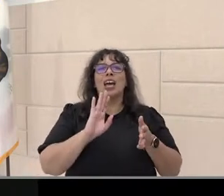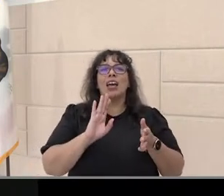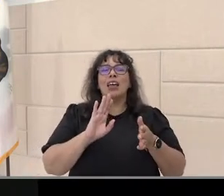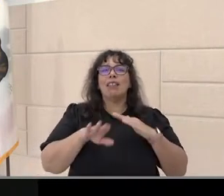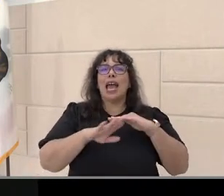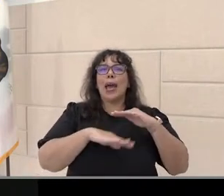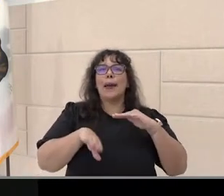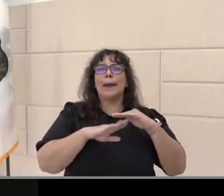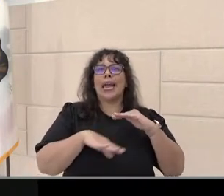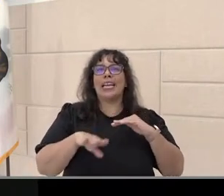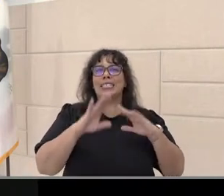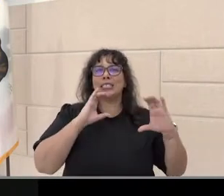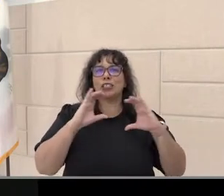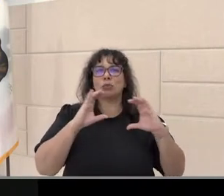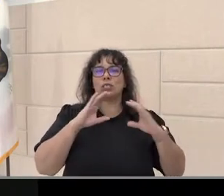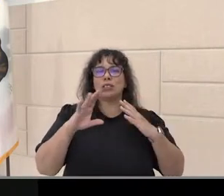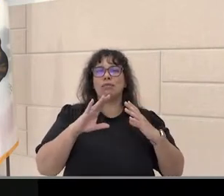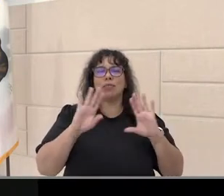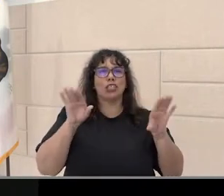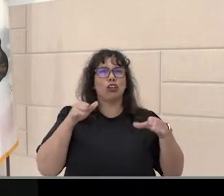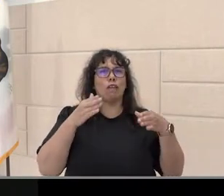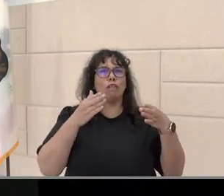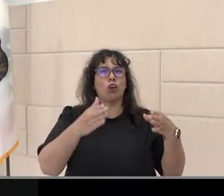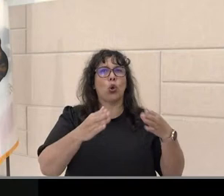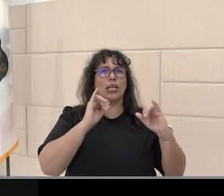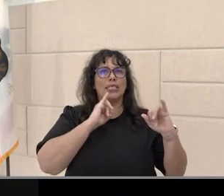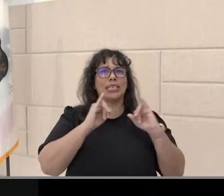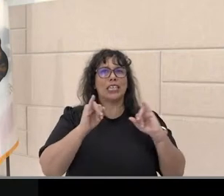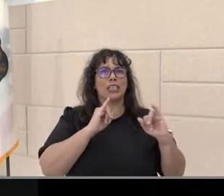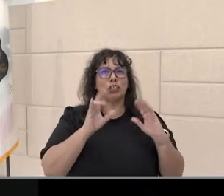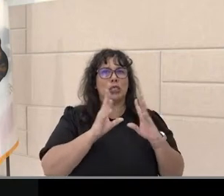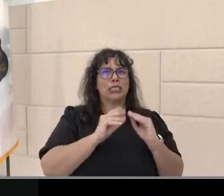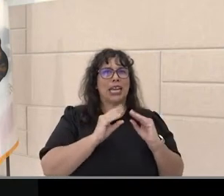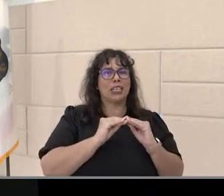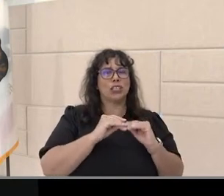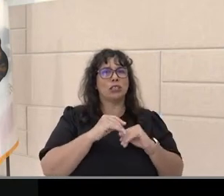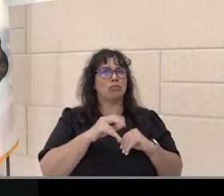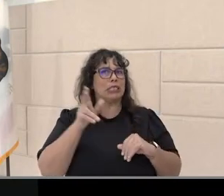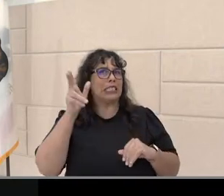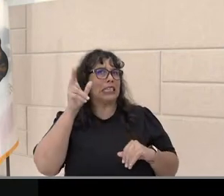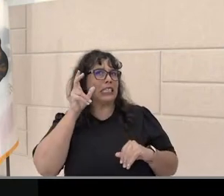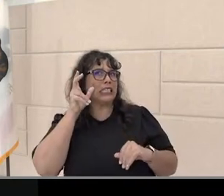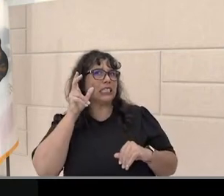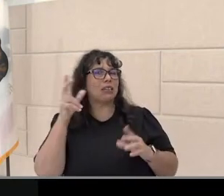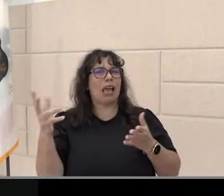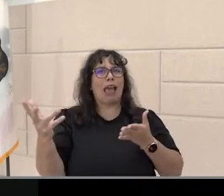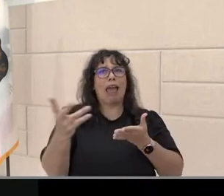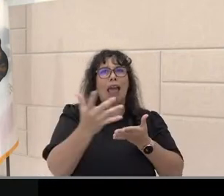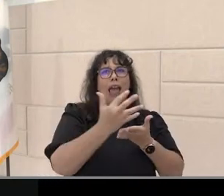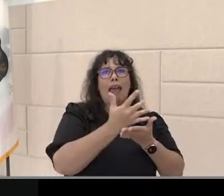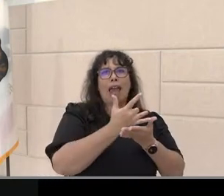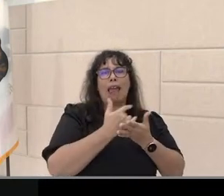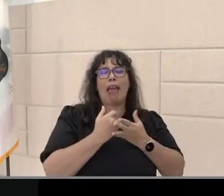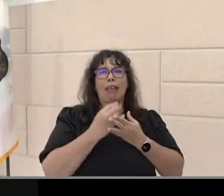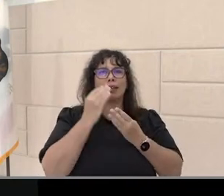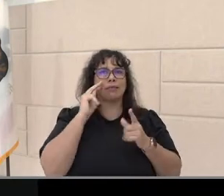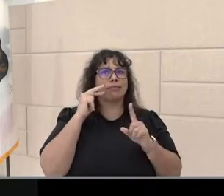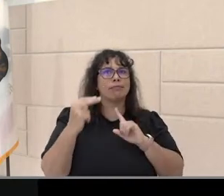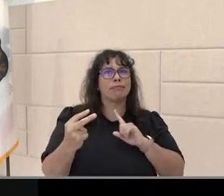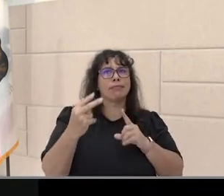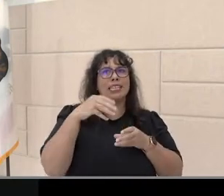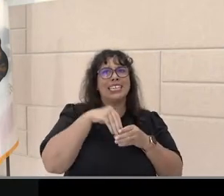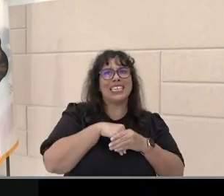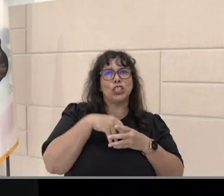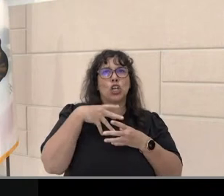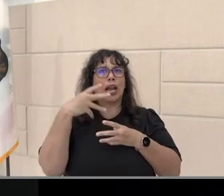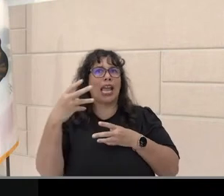ស្នូលនៃការធ្វើទំនាក់ទំនងហ្នឹងគឺតាក់ទងដើម្បីប្រមូលយក